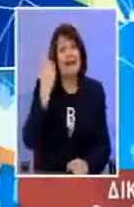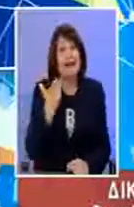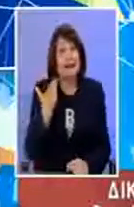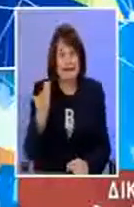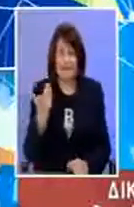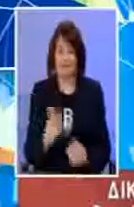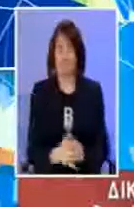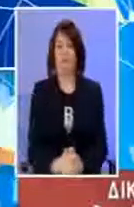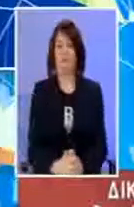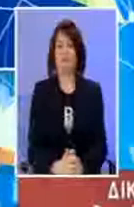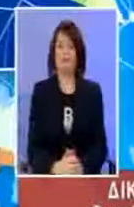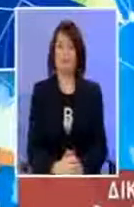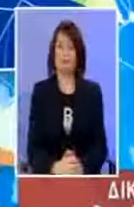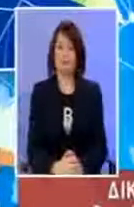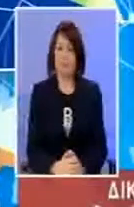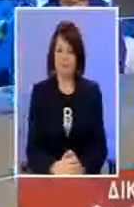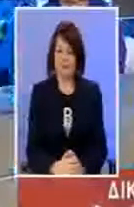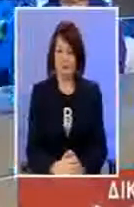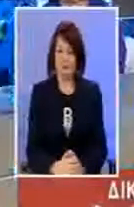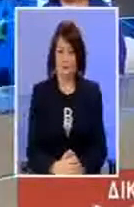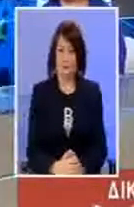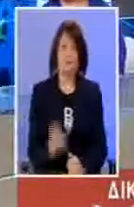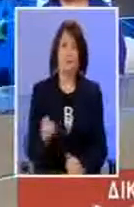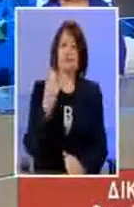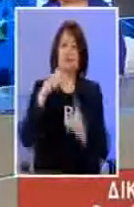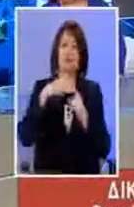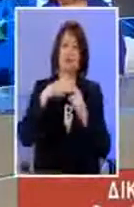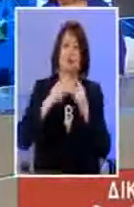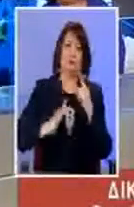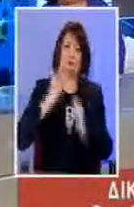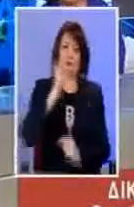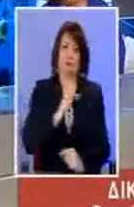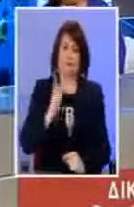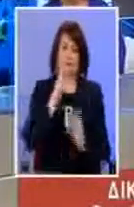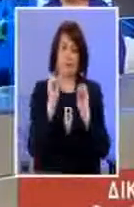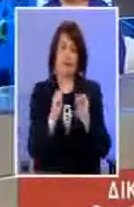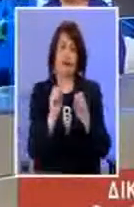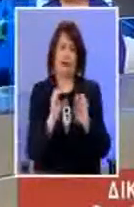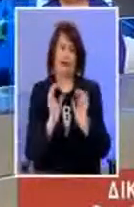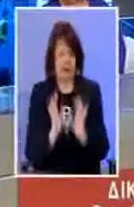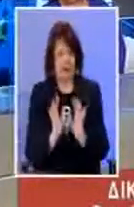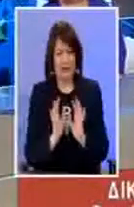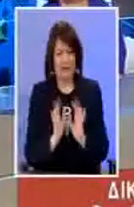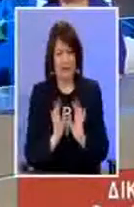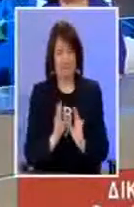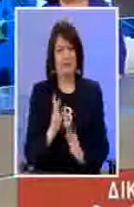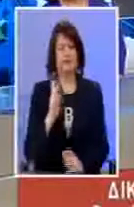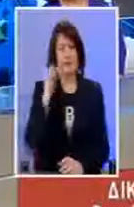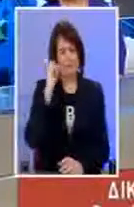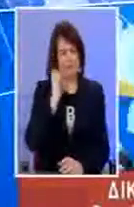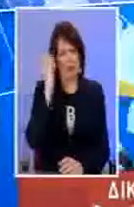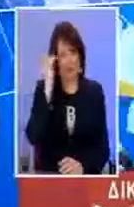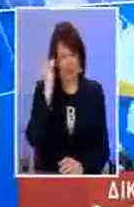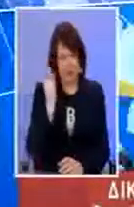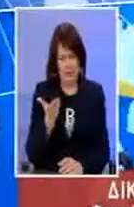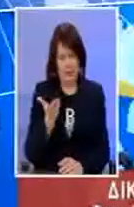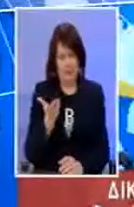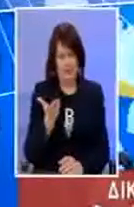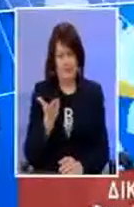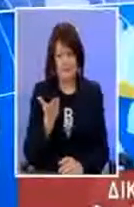Επιτρέπετε. Η νέα τεχνολογία και η κοινωνία της πληροφορίας και της γνώσης είναι